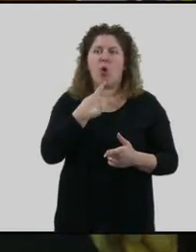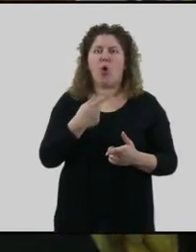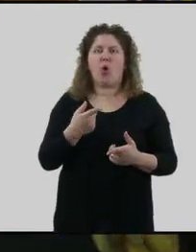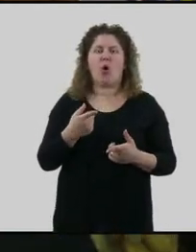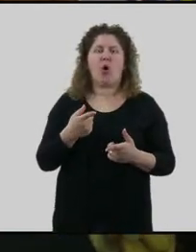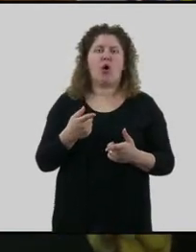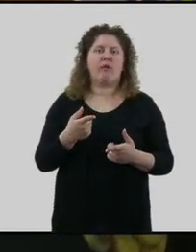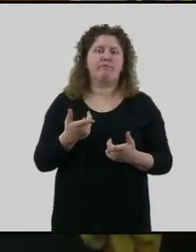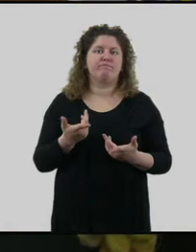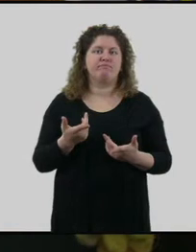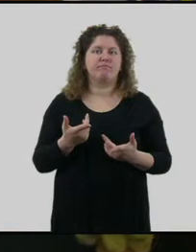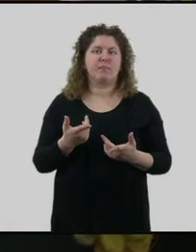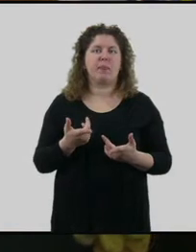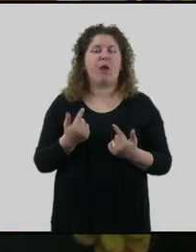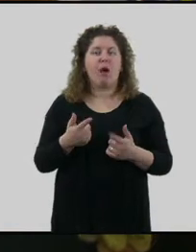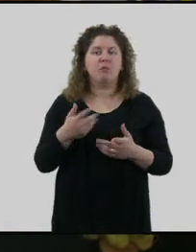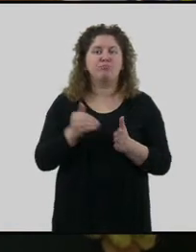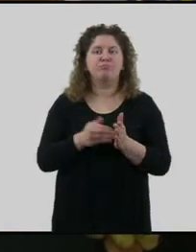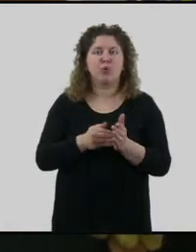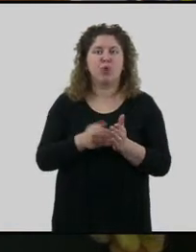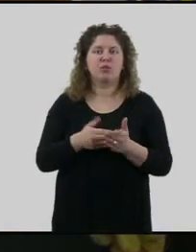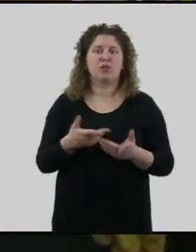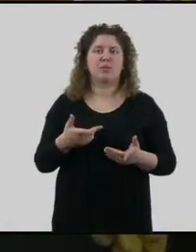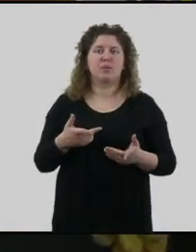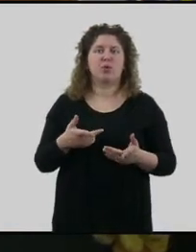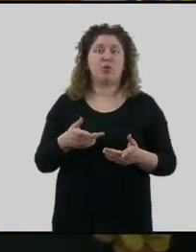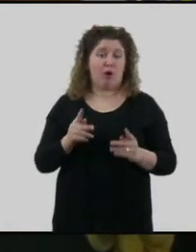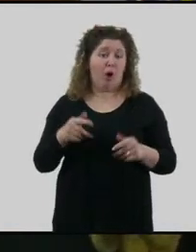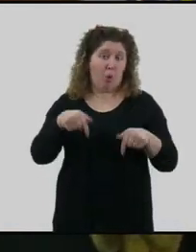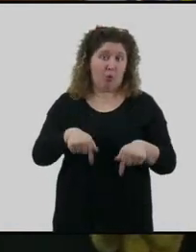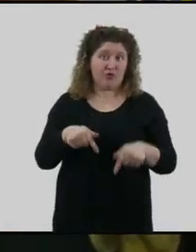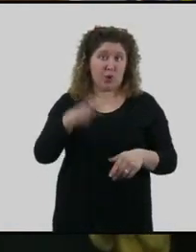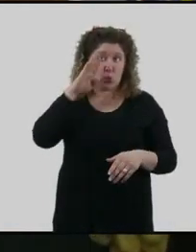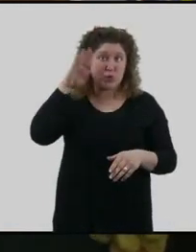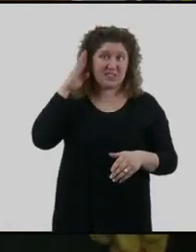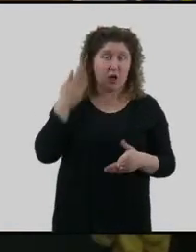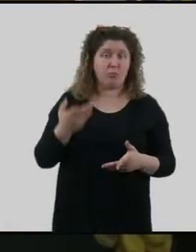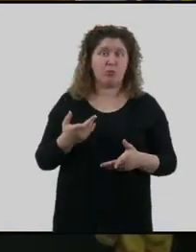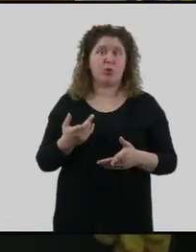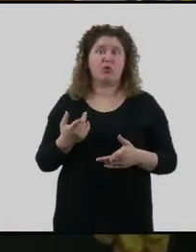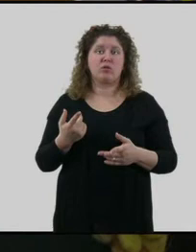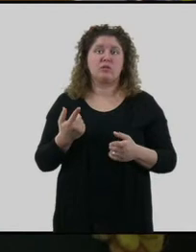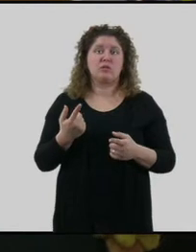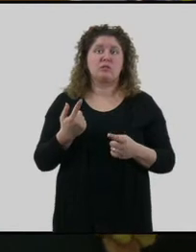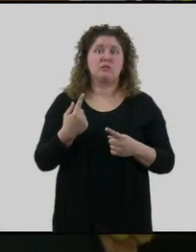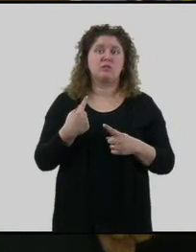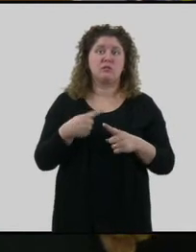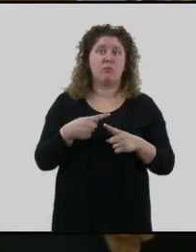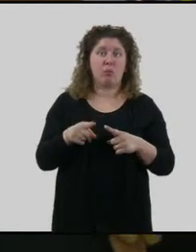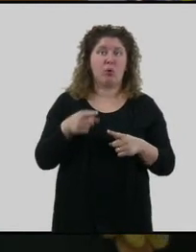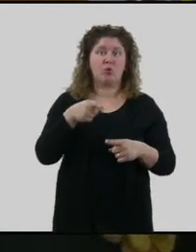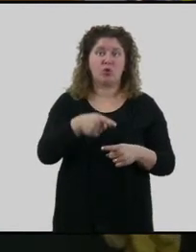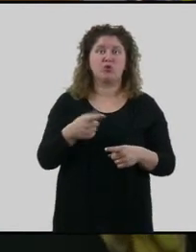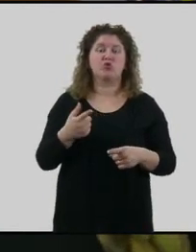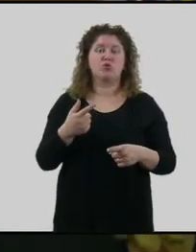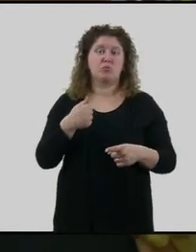i senzibilizirane ustanove, no međutim potrebno je kako ovdje u Samoboru, obzirom da smo mi